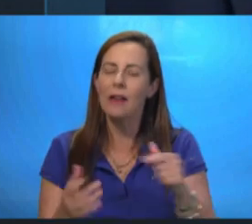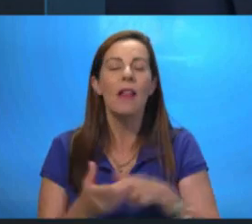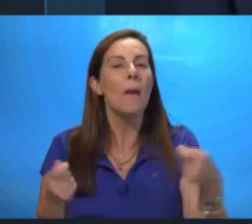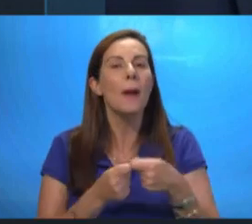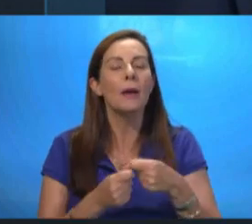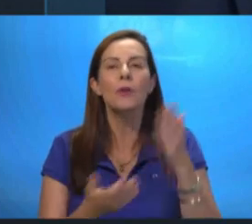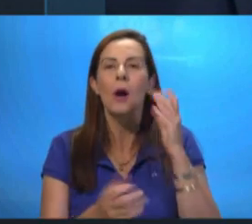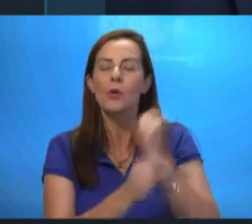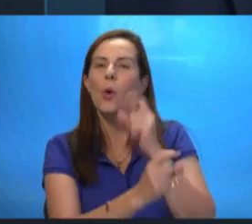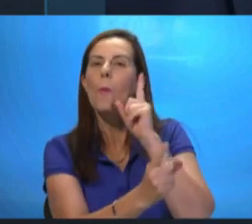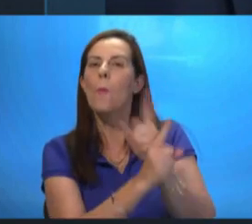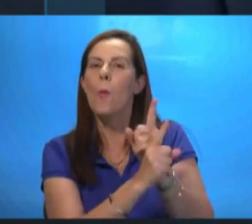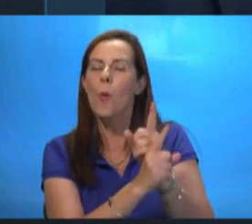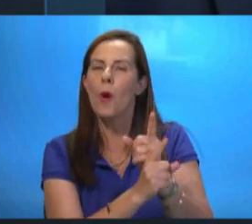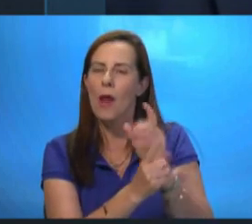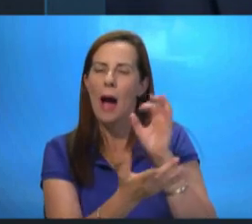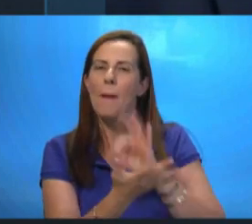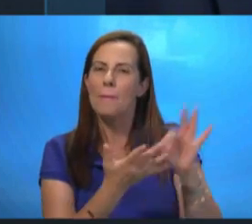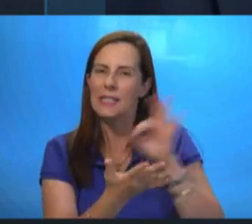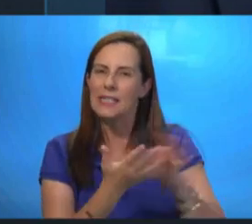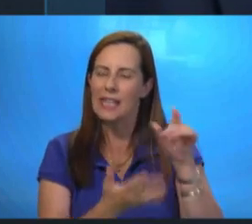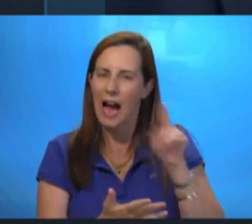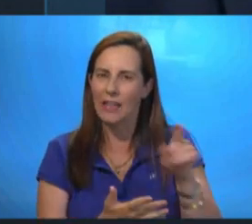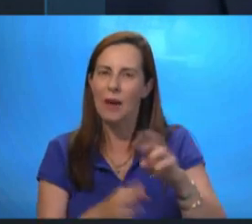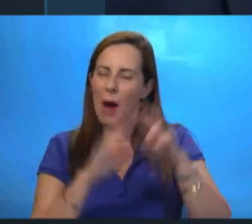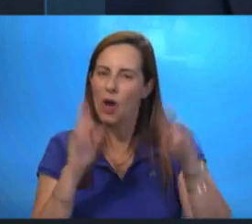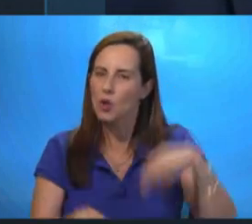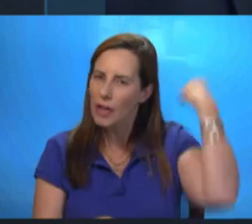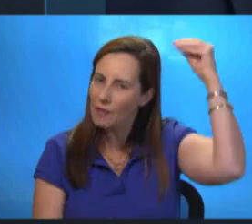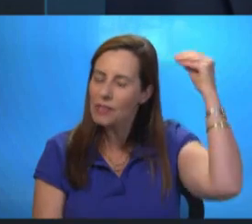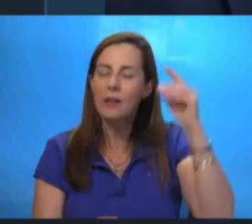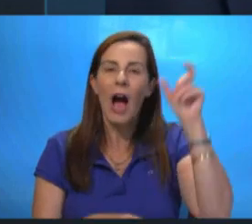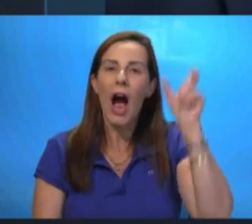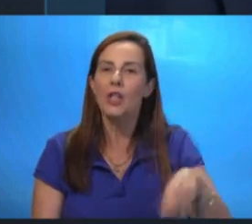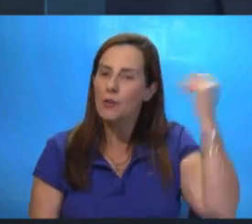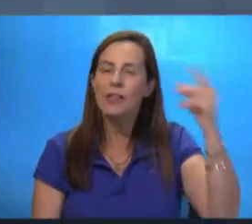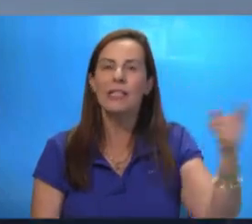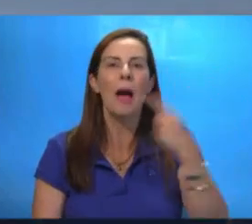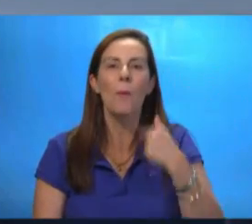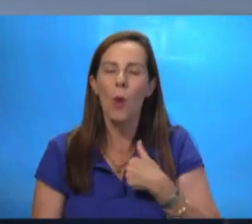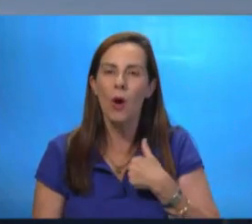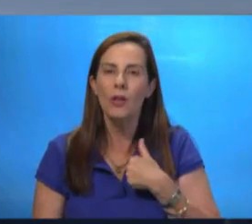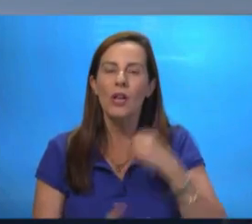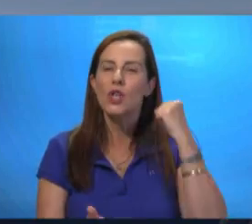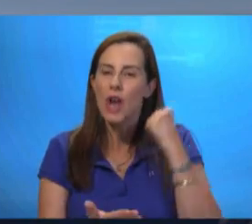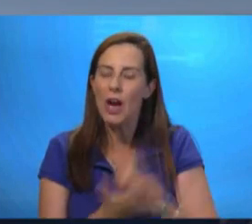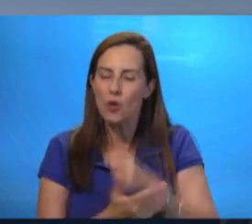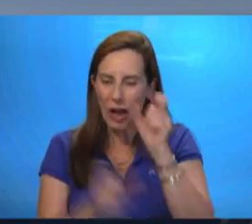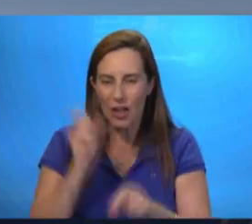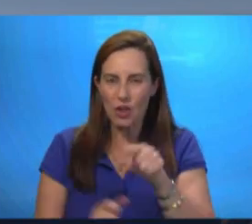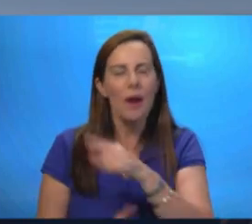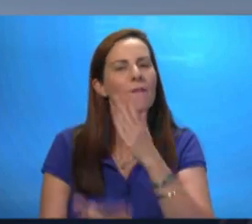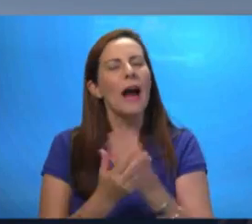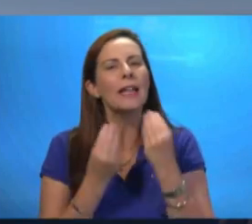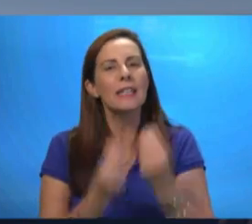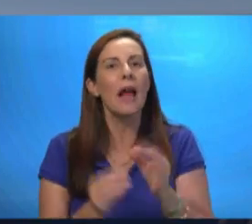מול המשרד של חוסיין השייח מהרשות הפלסטינית. מקורות פלסטינים אומרים לנו שהאישור לאותם אנשי עסקים כבר ניתן